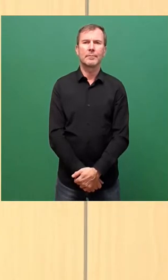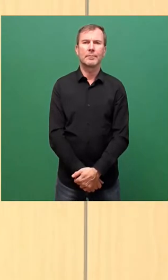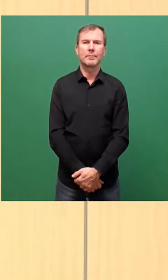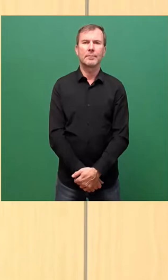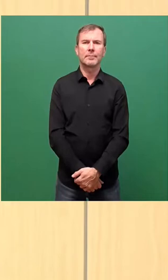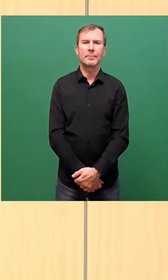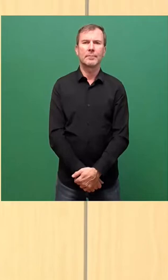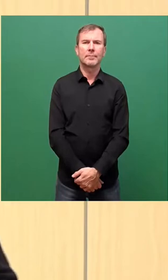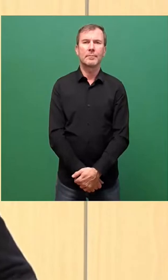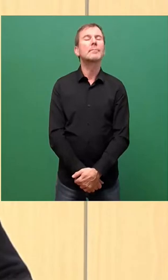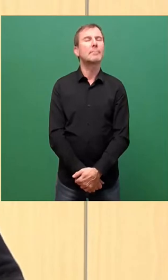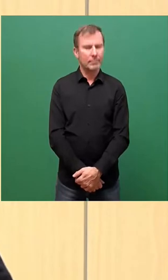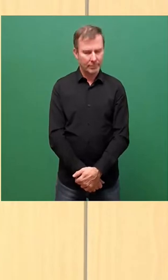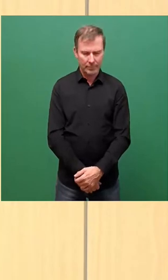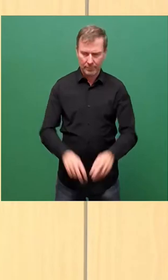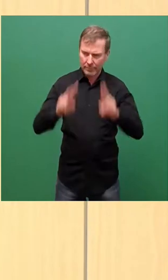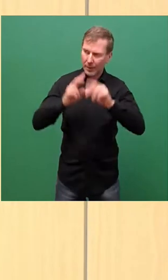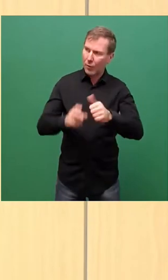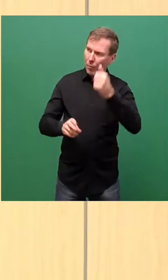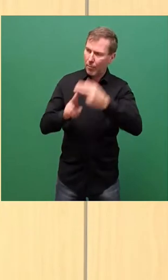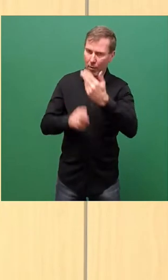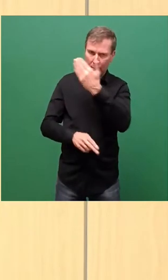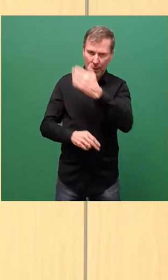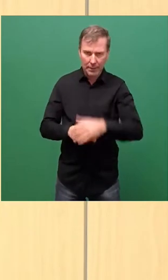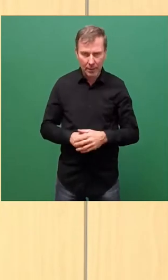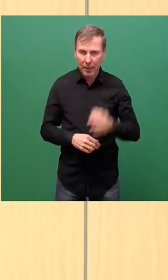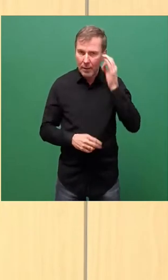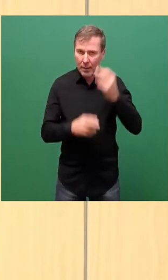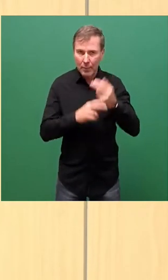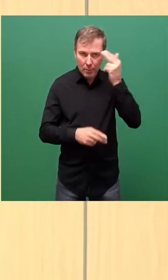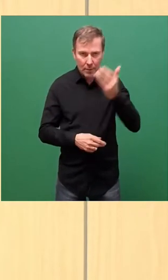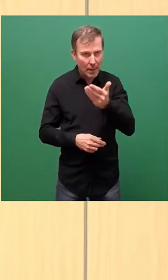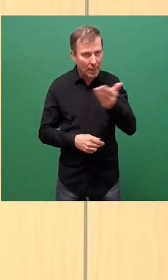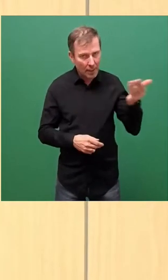Ja, sehr geehrter Oberbürgermeister, sehr geehrte Damen und Herren.